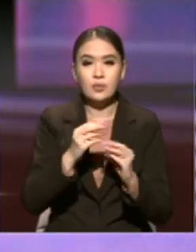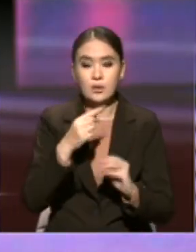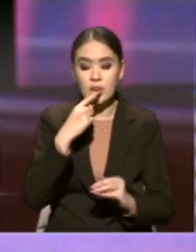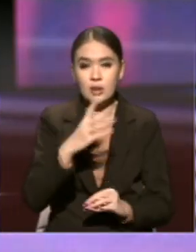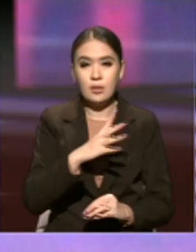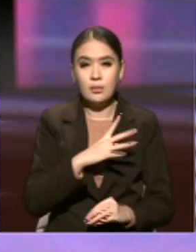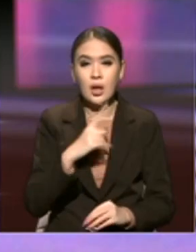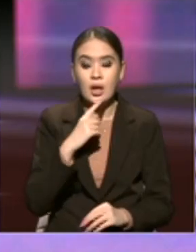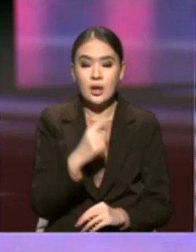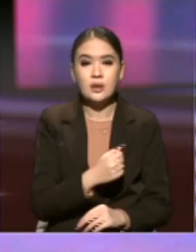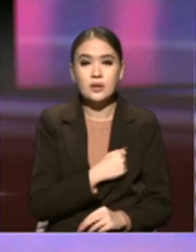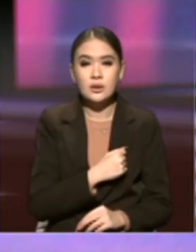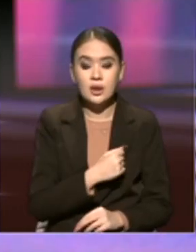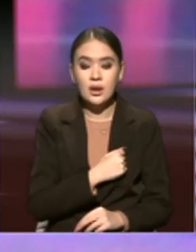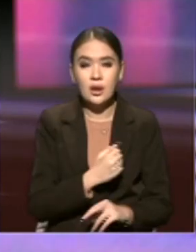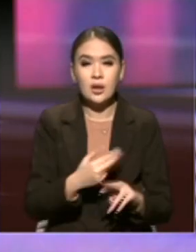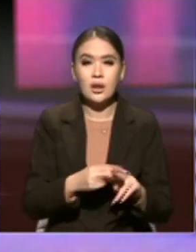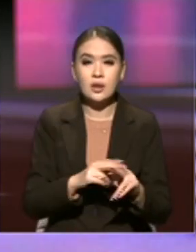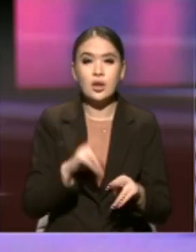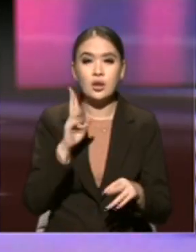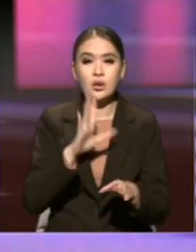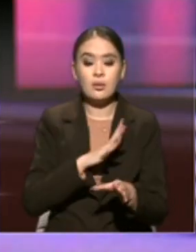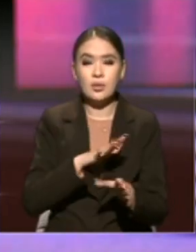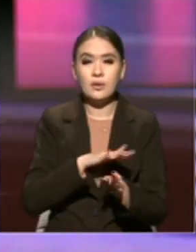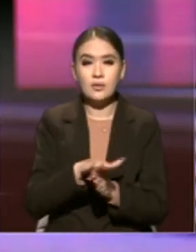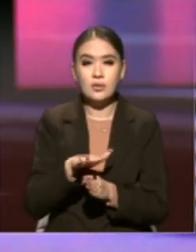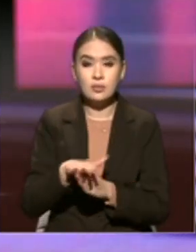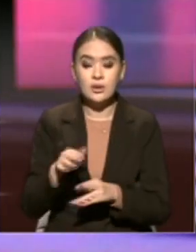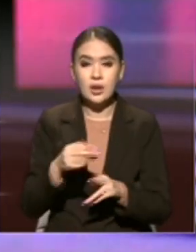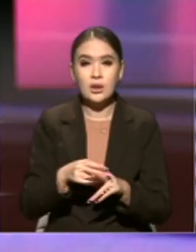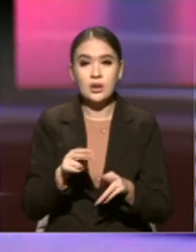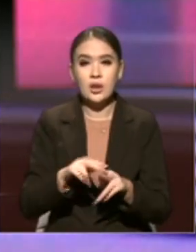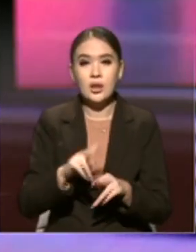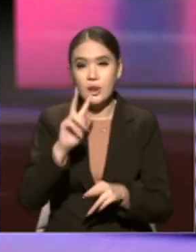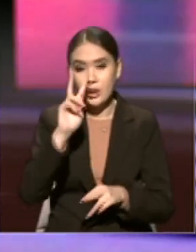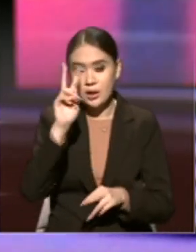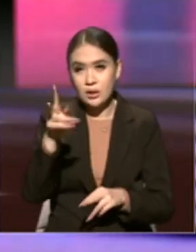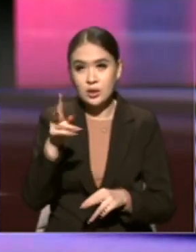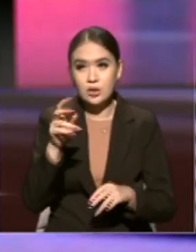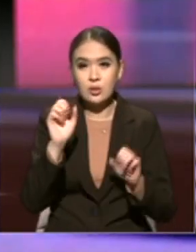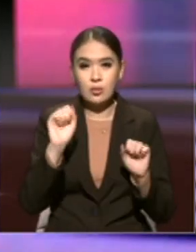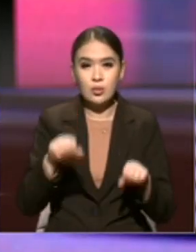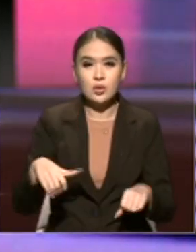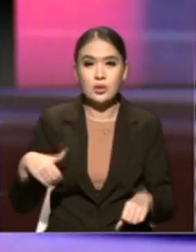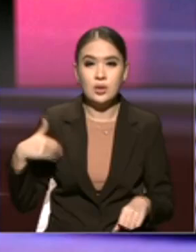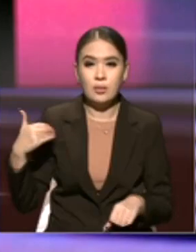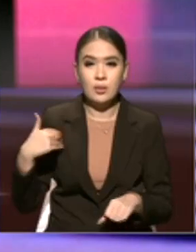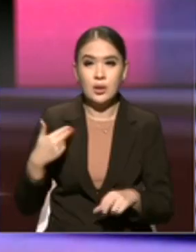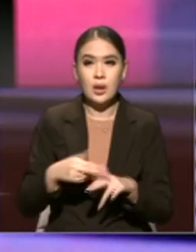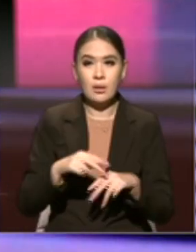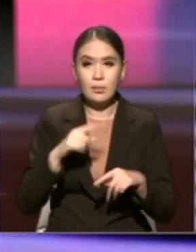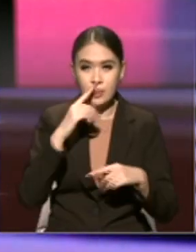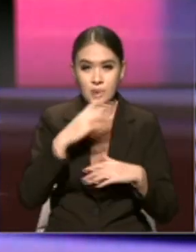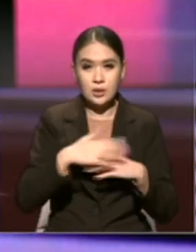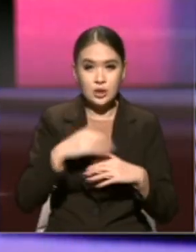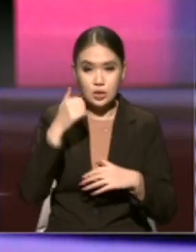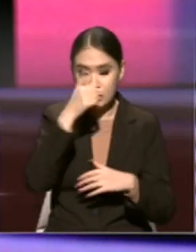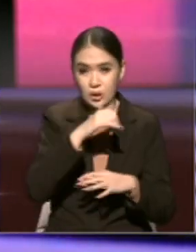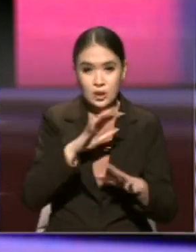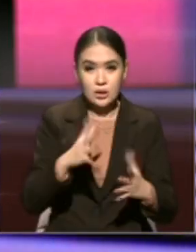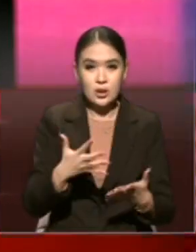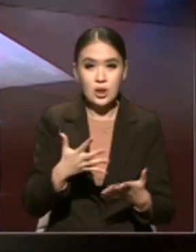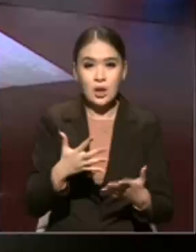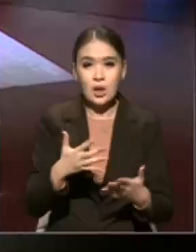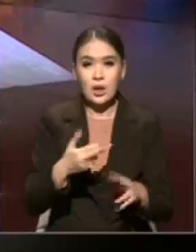әскери қатарында қызметін атқарғандар бұл мүмкіндікті 2 жыл көлемінде пайдалана алады. Яғни ол биылғы жылы пайдаланбаса,